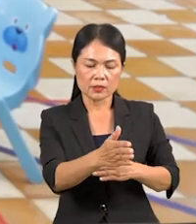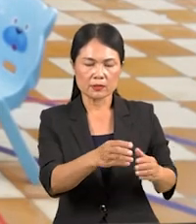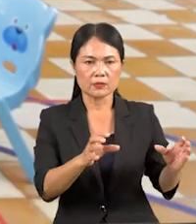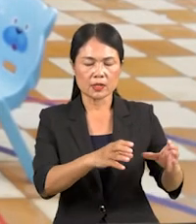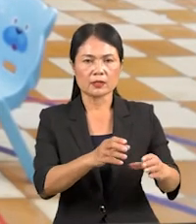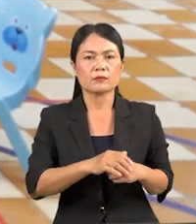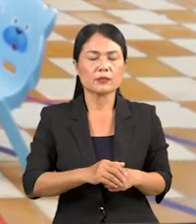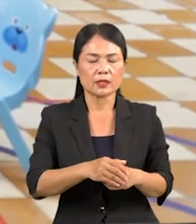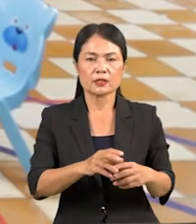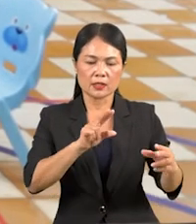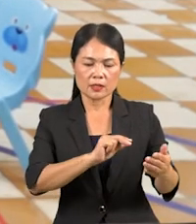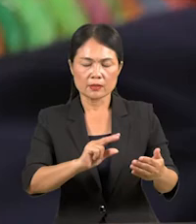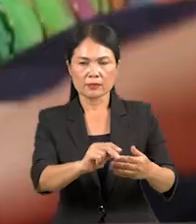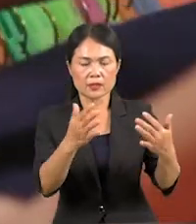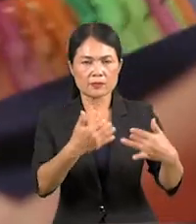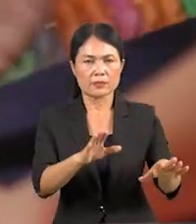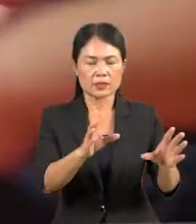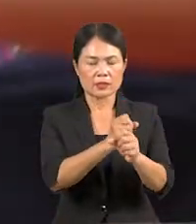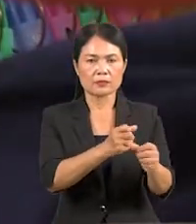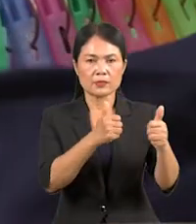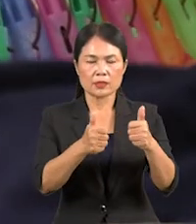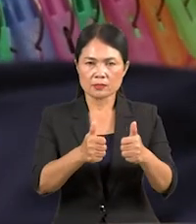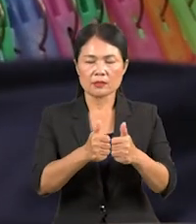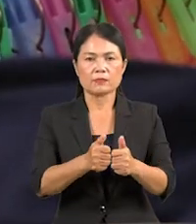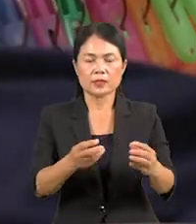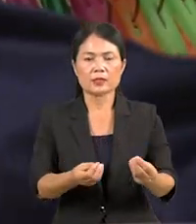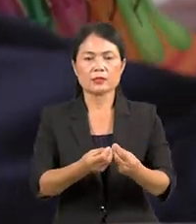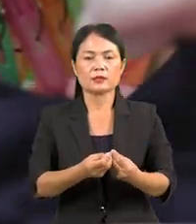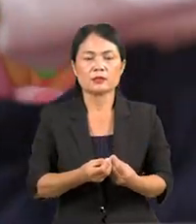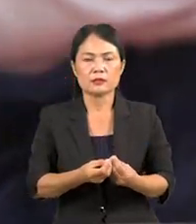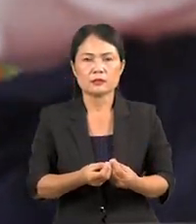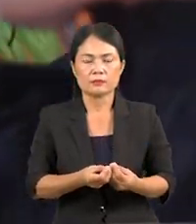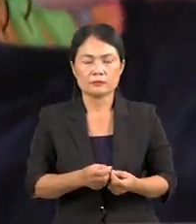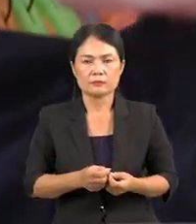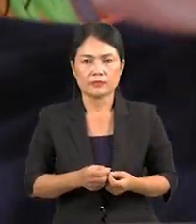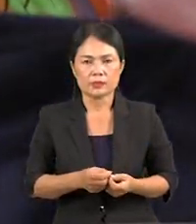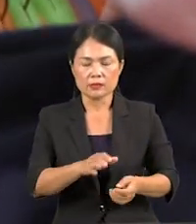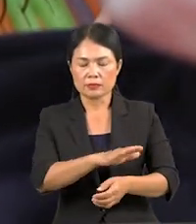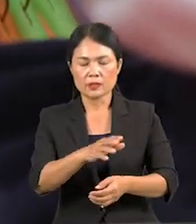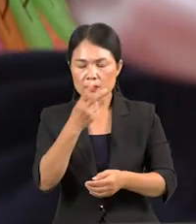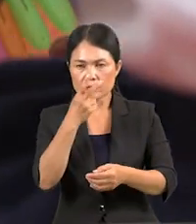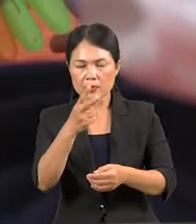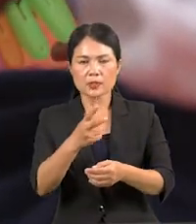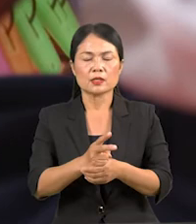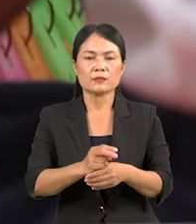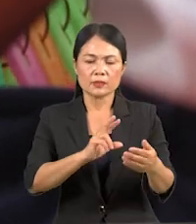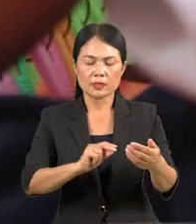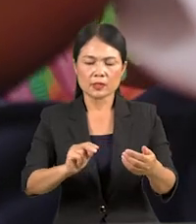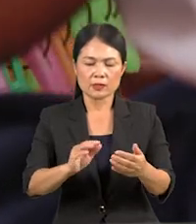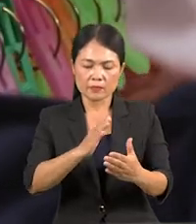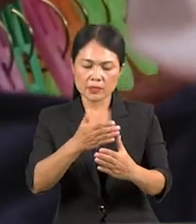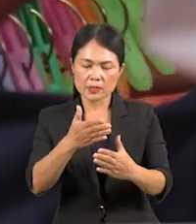កូនត្រីក៏ស្គៀបរួចហើយបានល្អហើយបានច្រើនដូចគ្នាឃើញទេកូនក្រុមជែកកូនមើលរបស់កូនមើលល្អឯងកូនស្គៀបមានច្រឡោះទេ